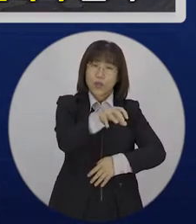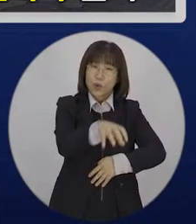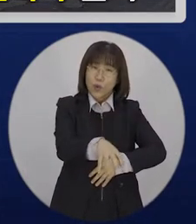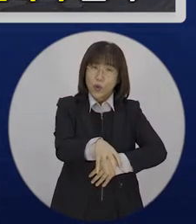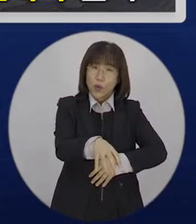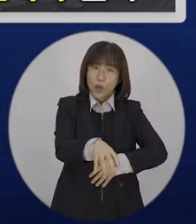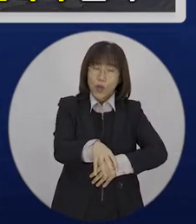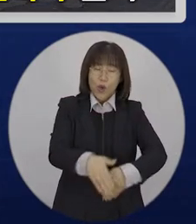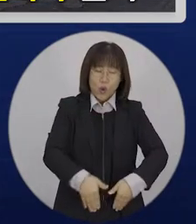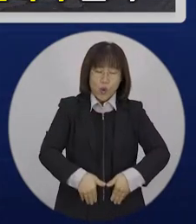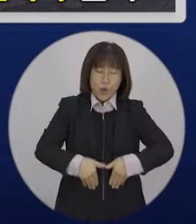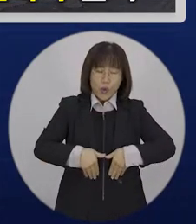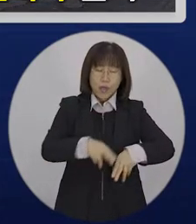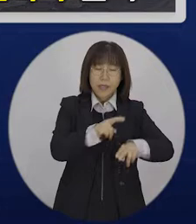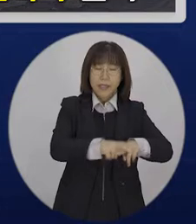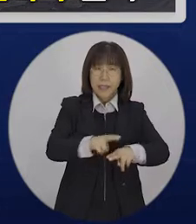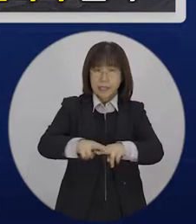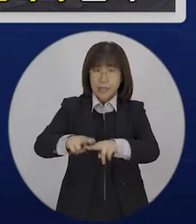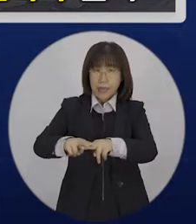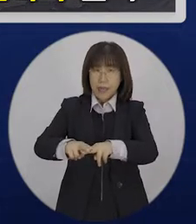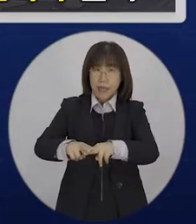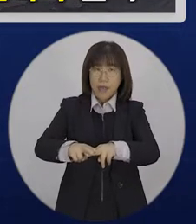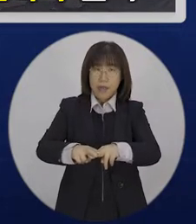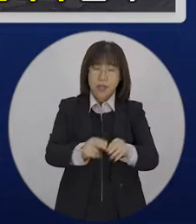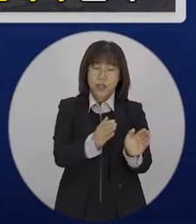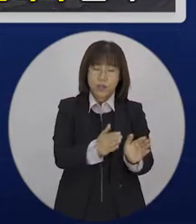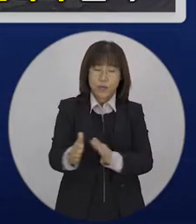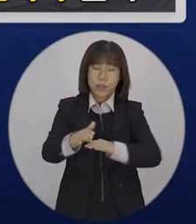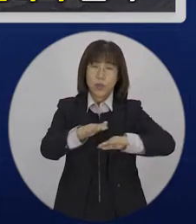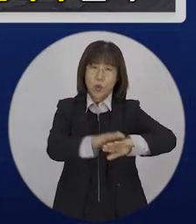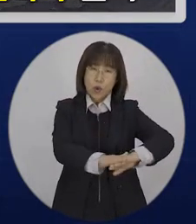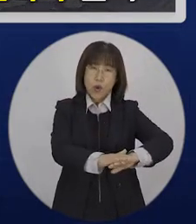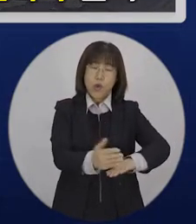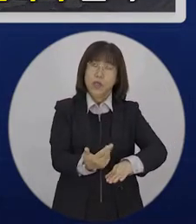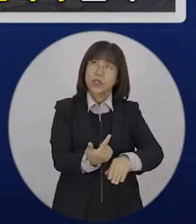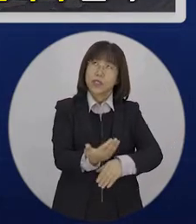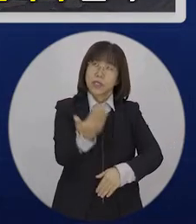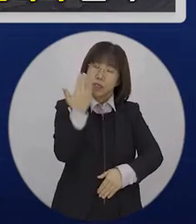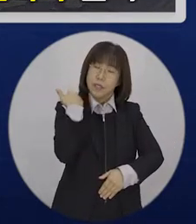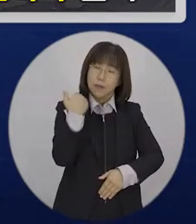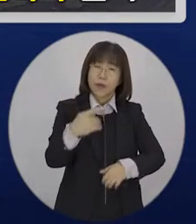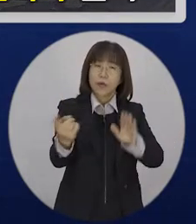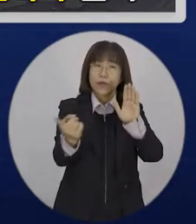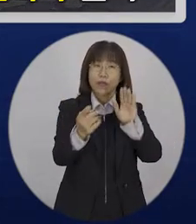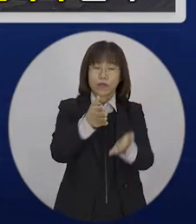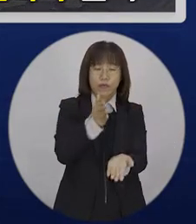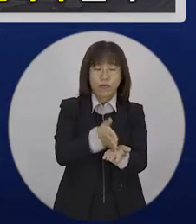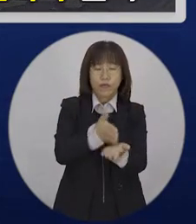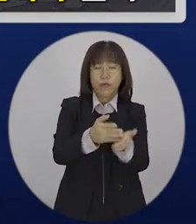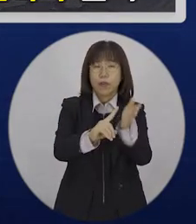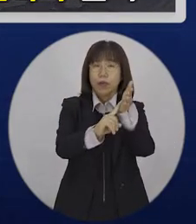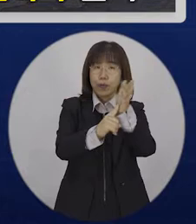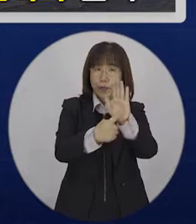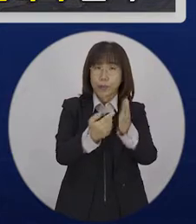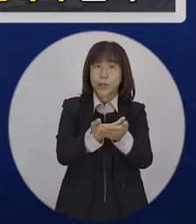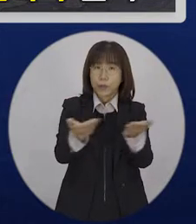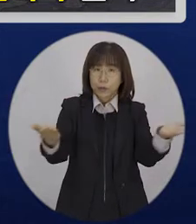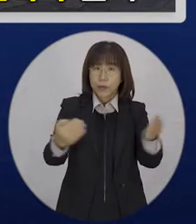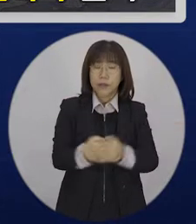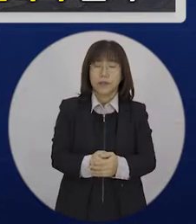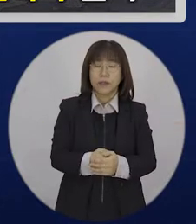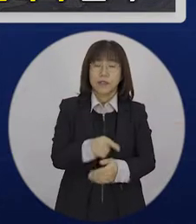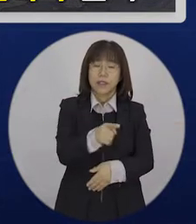테마가 있는 5년 의자를 설치했다는 소식 지난 3월 강서뉴스 시간을 통해서 전해드린 바 있는데요